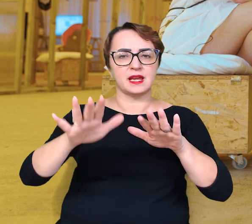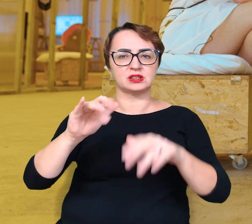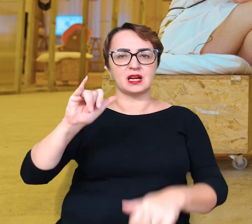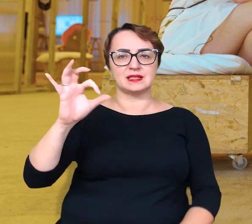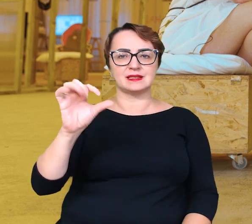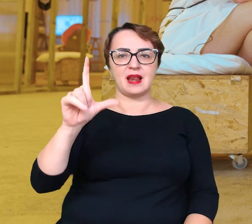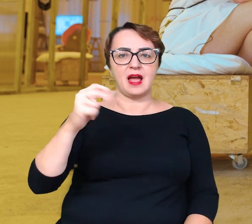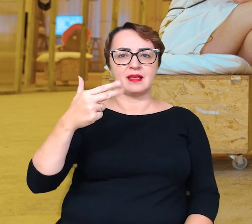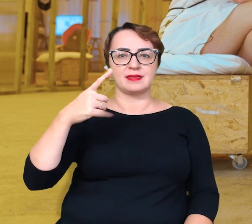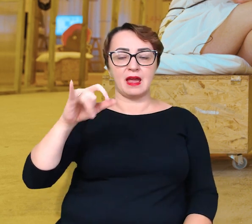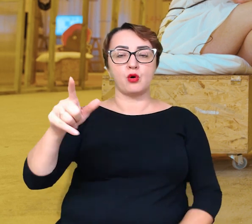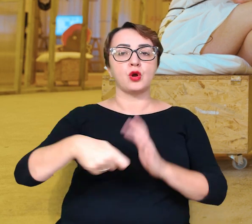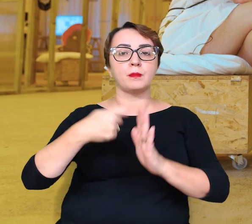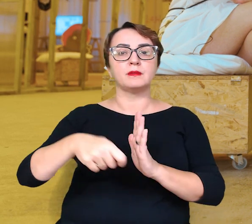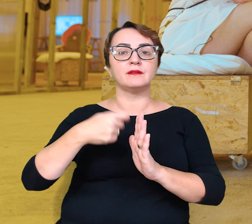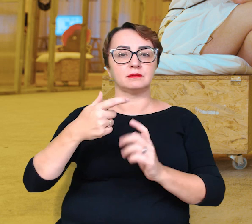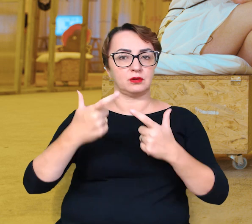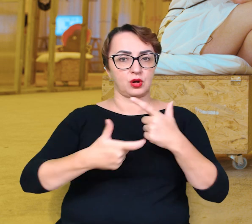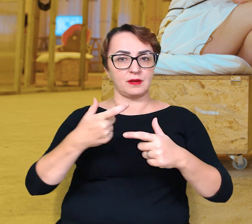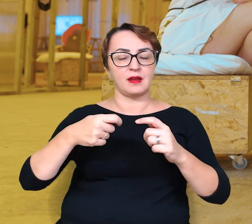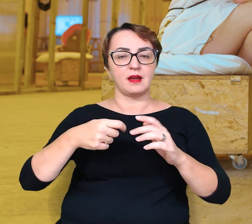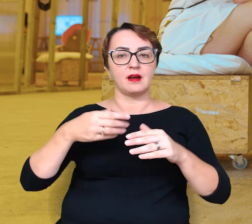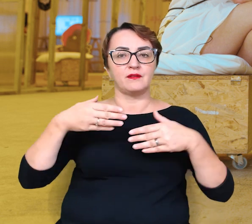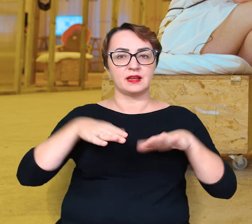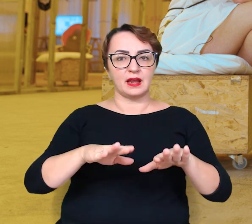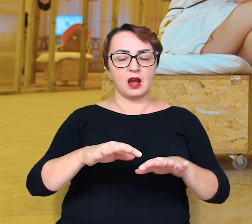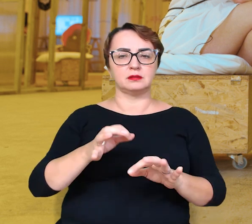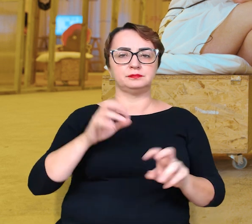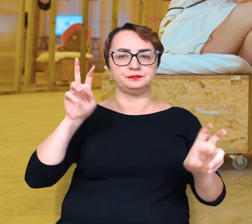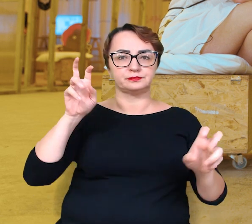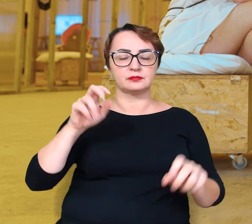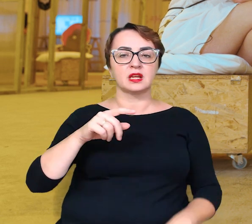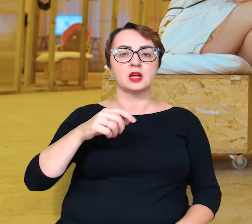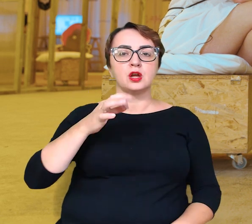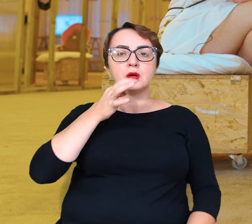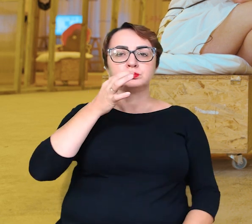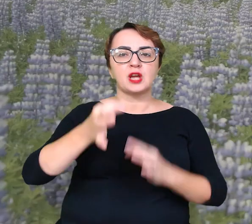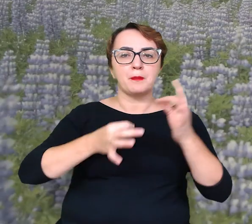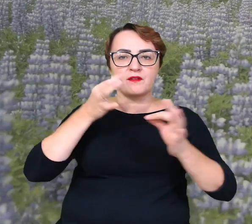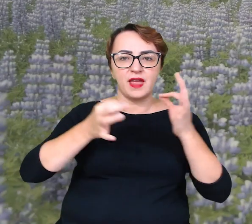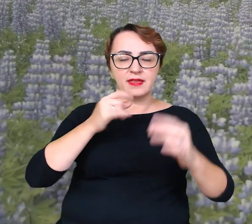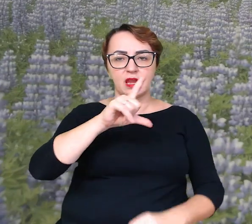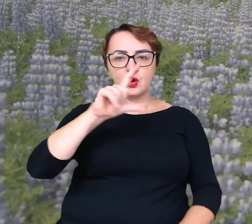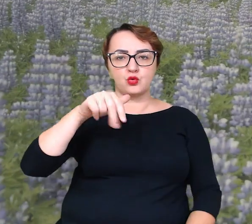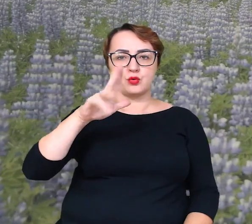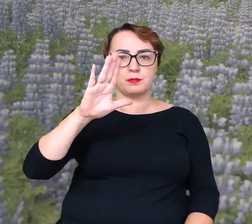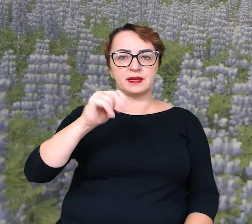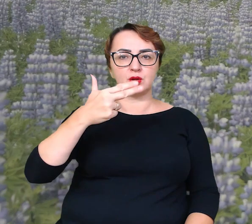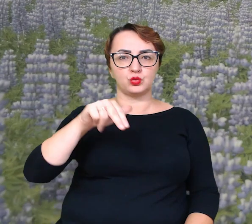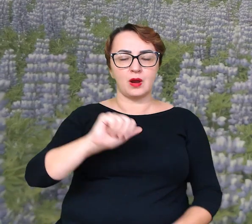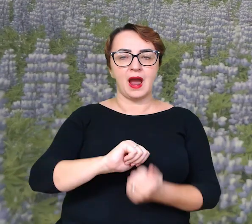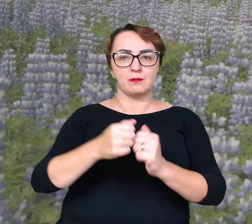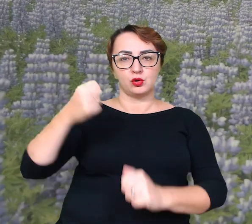I ona zrobiła wideo pod tytułem Przepowiednia Łubinu albo Słońce, które nigdy nie zachodzi, będącym